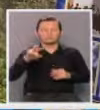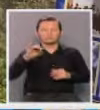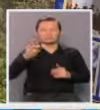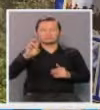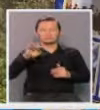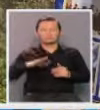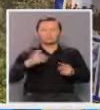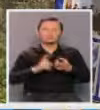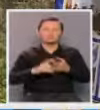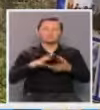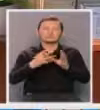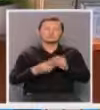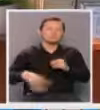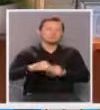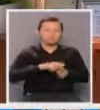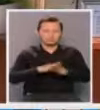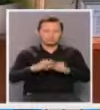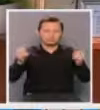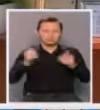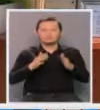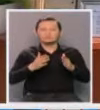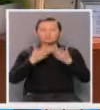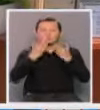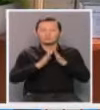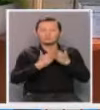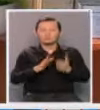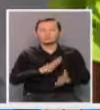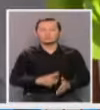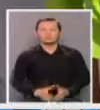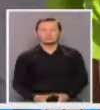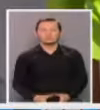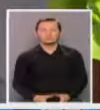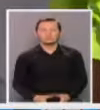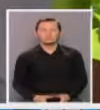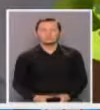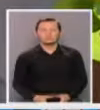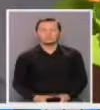Шәкәрім Құдайбердиевтердің туындысы қойылған оқулықтар көрмесі ұсынылды.